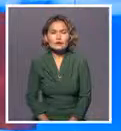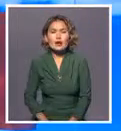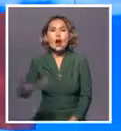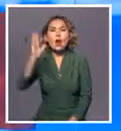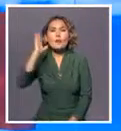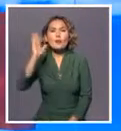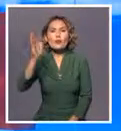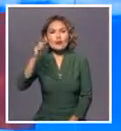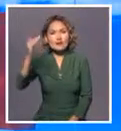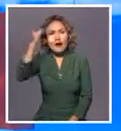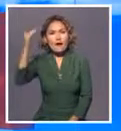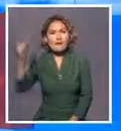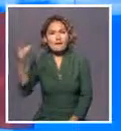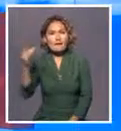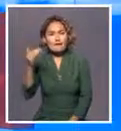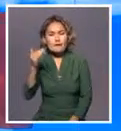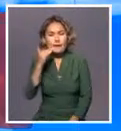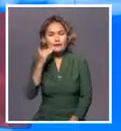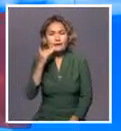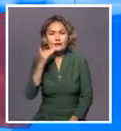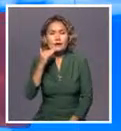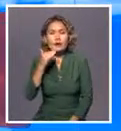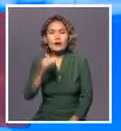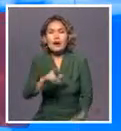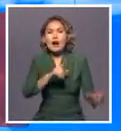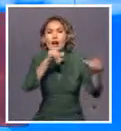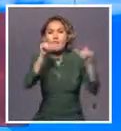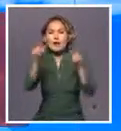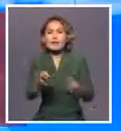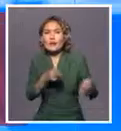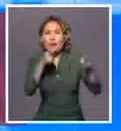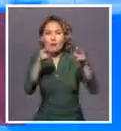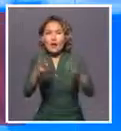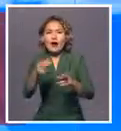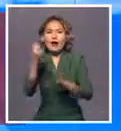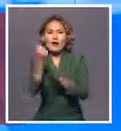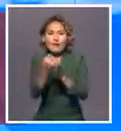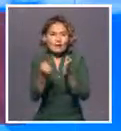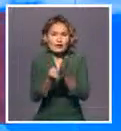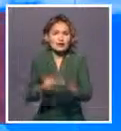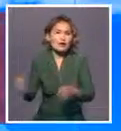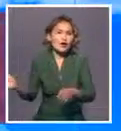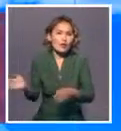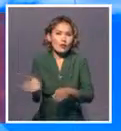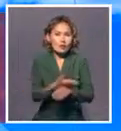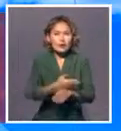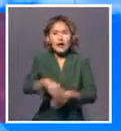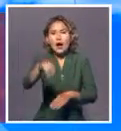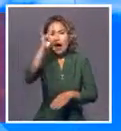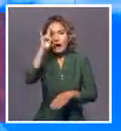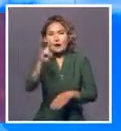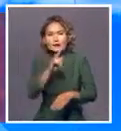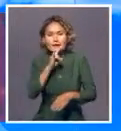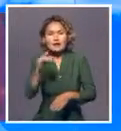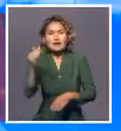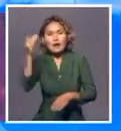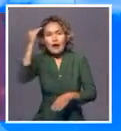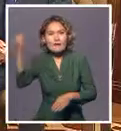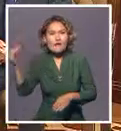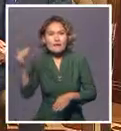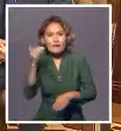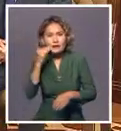Болашақта Вьетнам еліне визасыз баруыңыз мүмкін. Бұл мәселені мәжіліс төрағасы Қабиболла Жақыпов Вьетнамның Қазақстандағы елшісі Нгуен